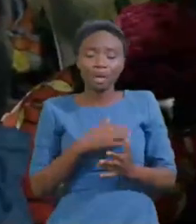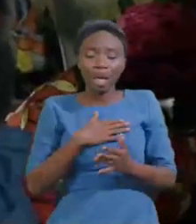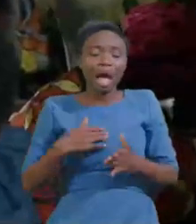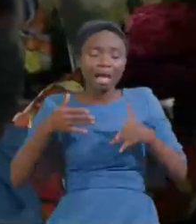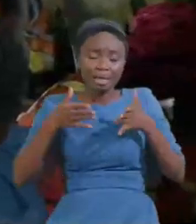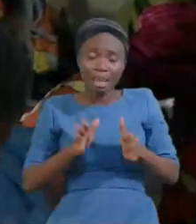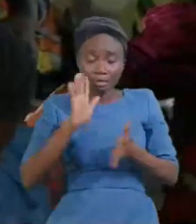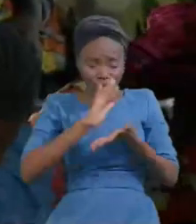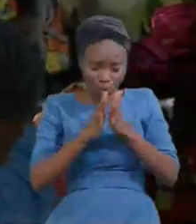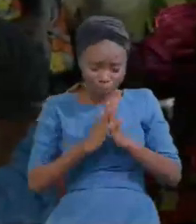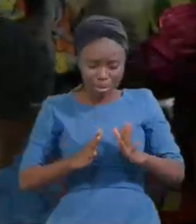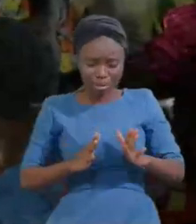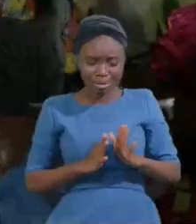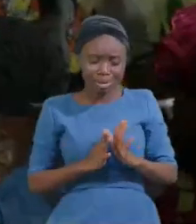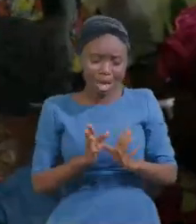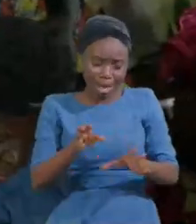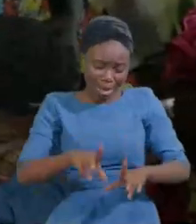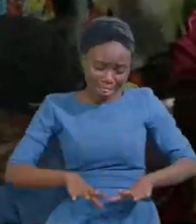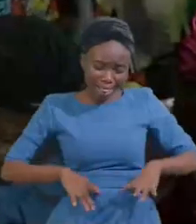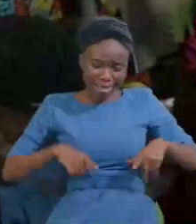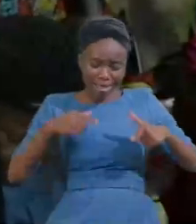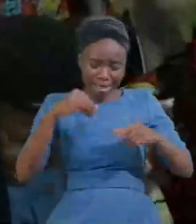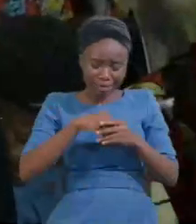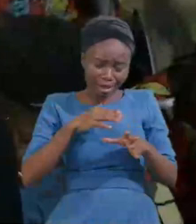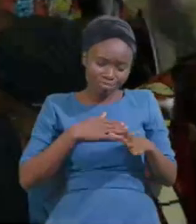Pardonne-moi tous mes péchés.